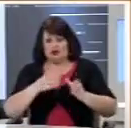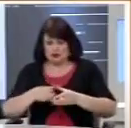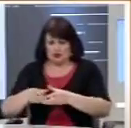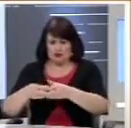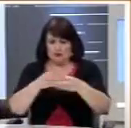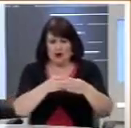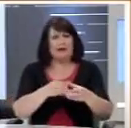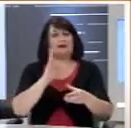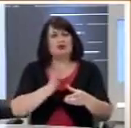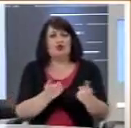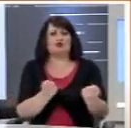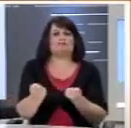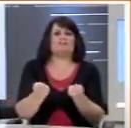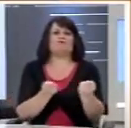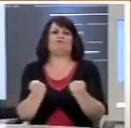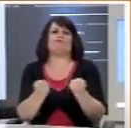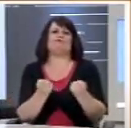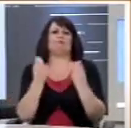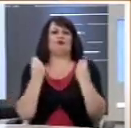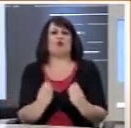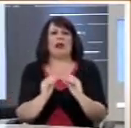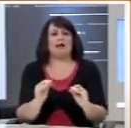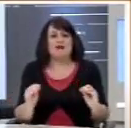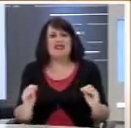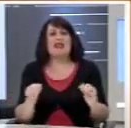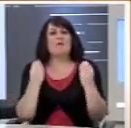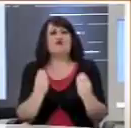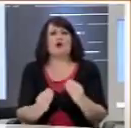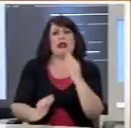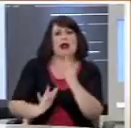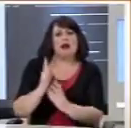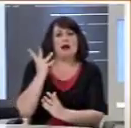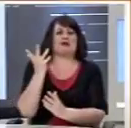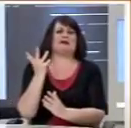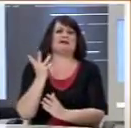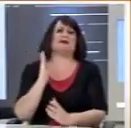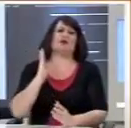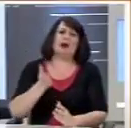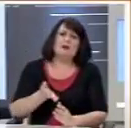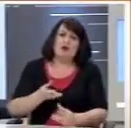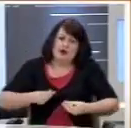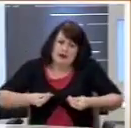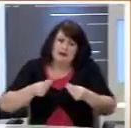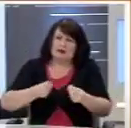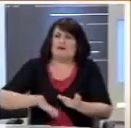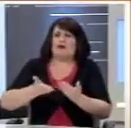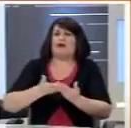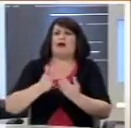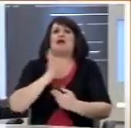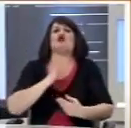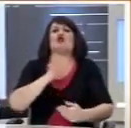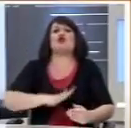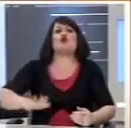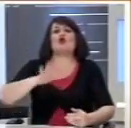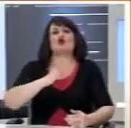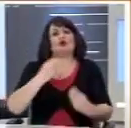να οργανώσουν μια καλύτερη παιδεία, μια καλύτερη ανάπτυξη που να υπηρετεί τον κόσμο καλύτερα. Και